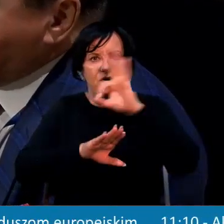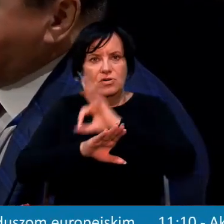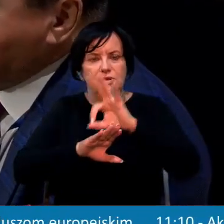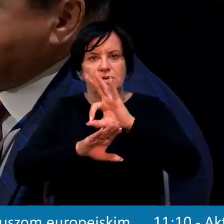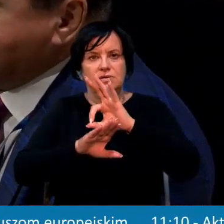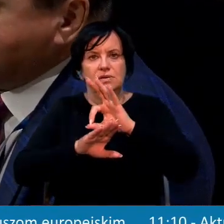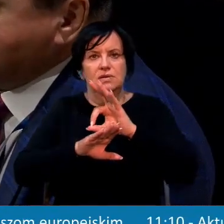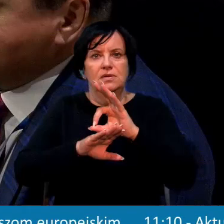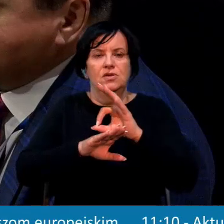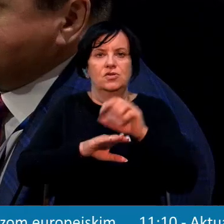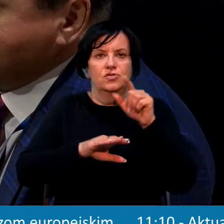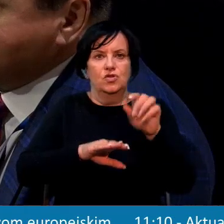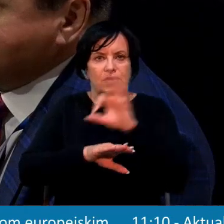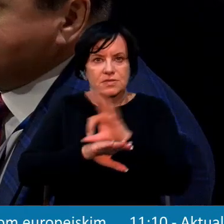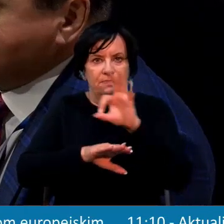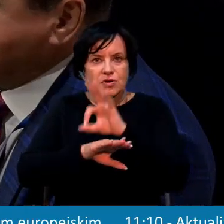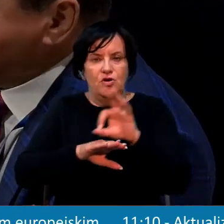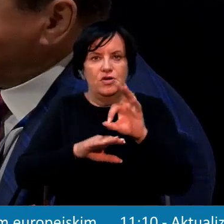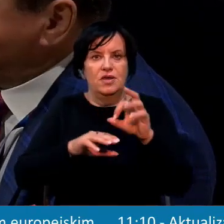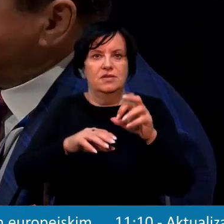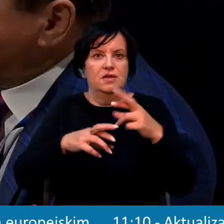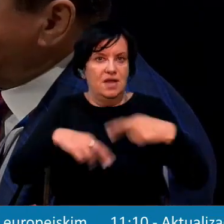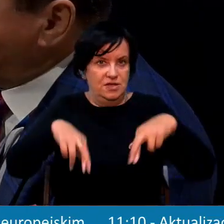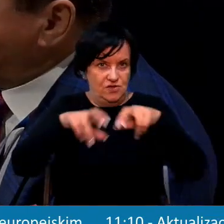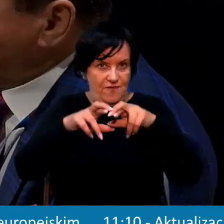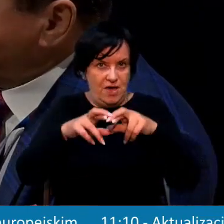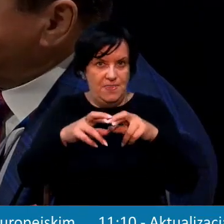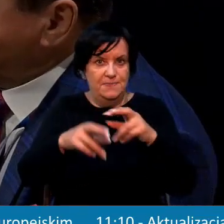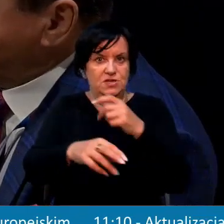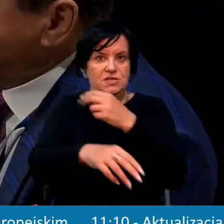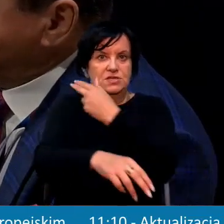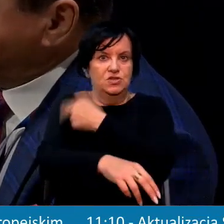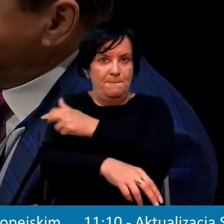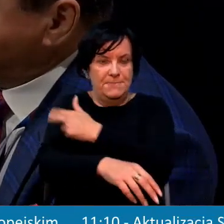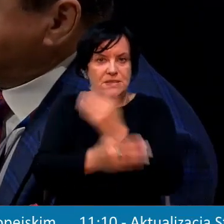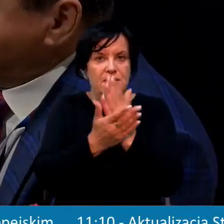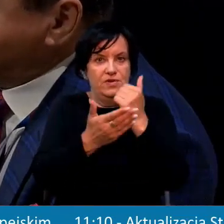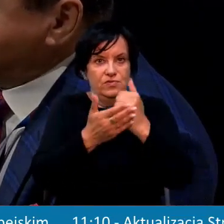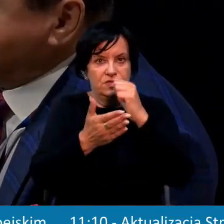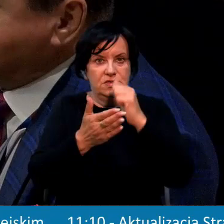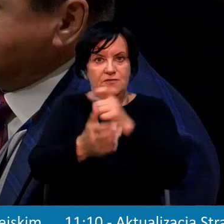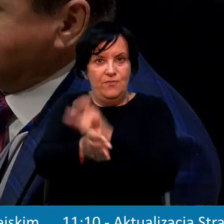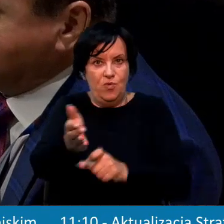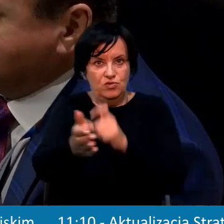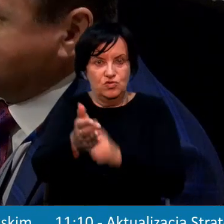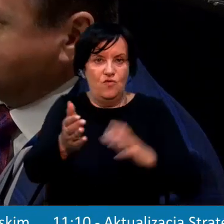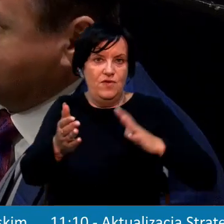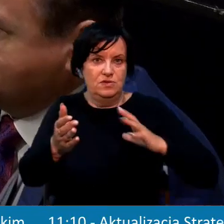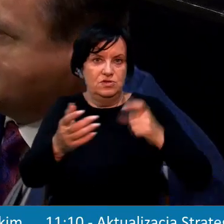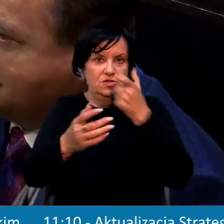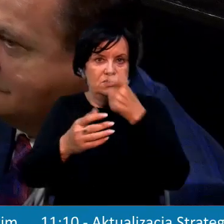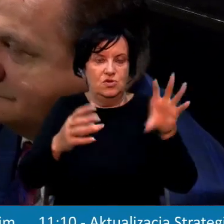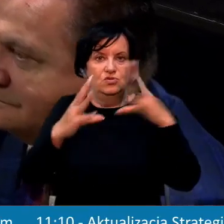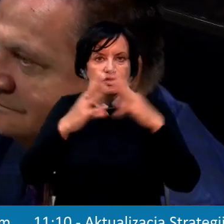Jeden z kolejnych projektów realizowanych przez Szpital Wojewódzki w Płocku. Tak jak powiedziałem, ponad 110 milionów złotych już